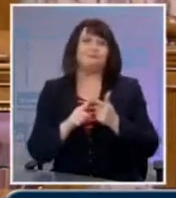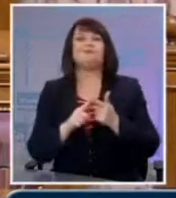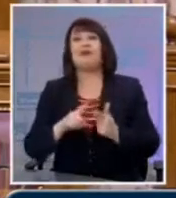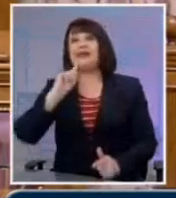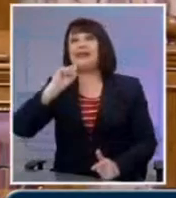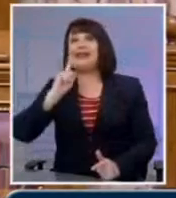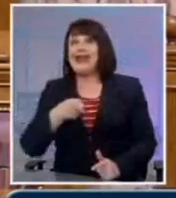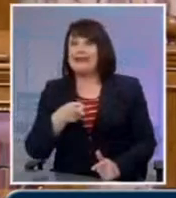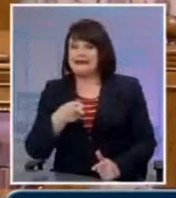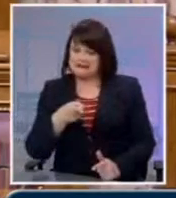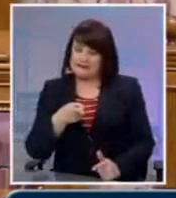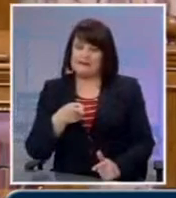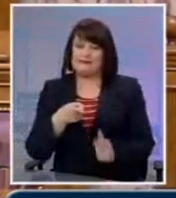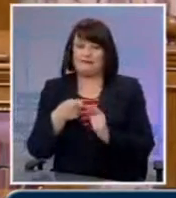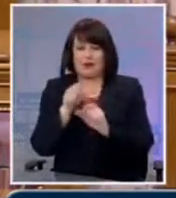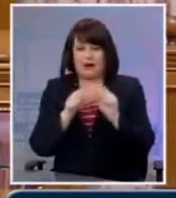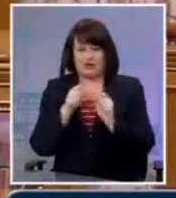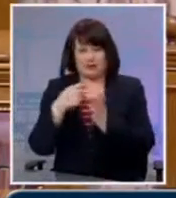διάταξη που βελτιώνεται